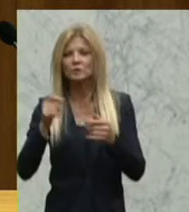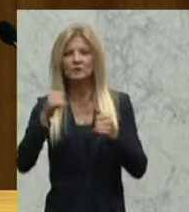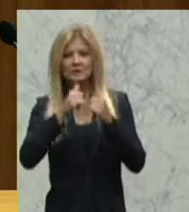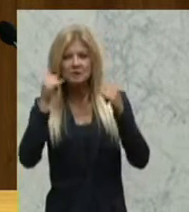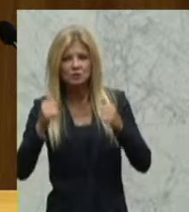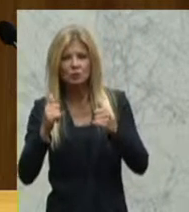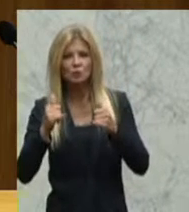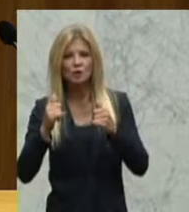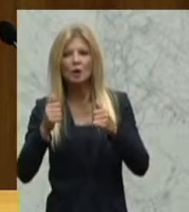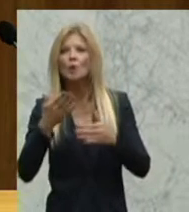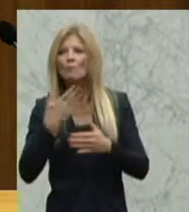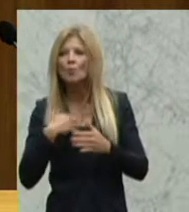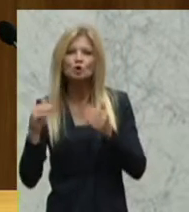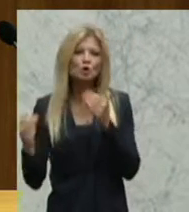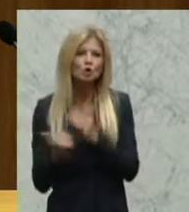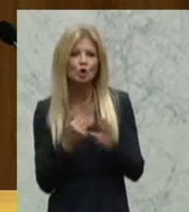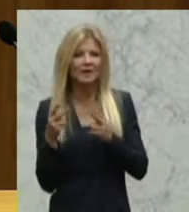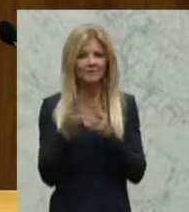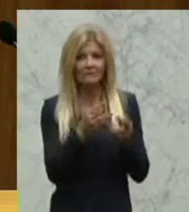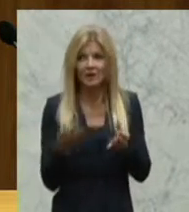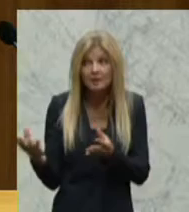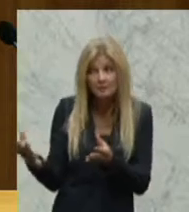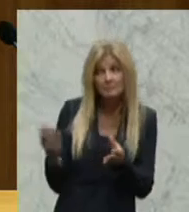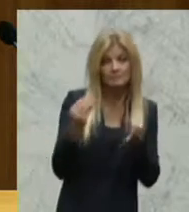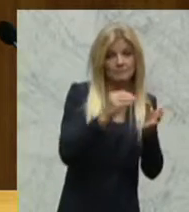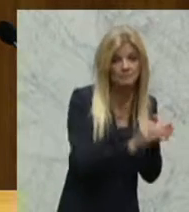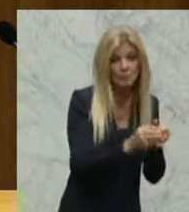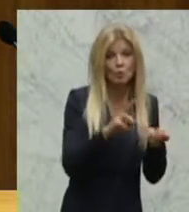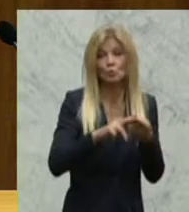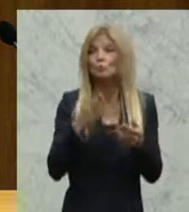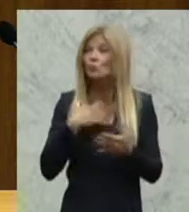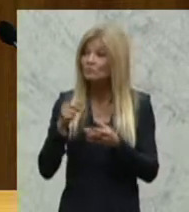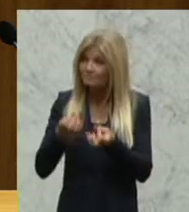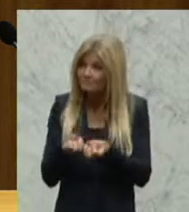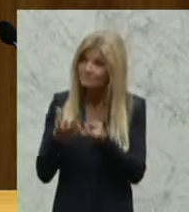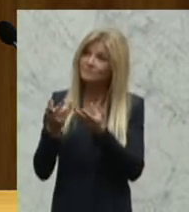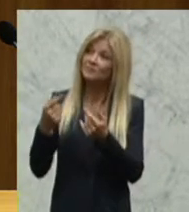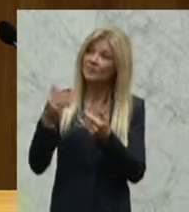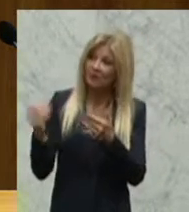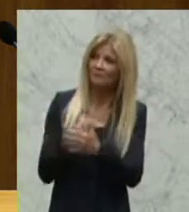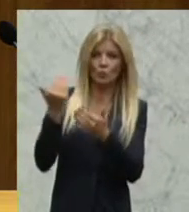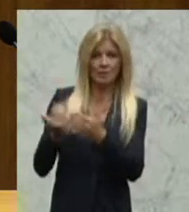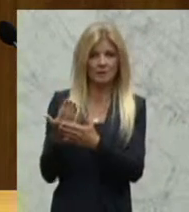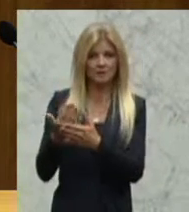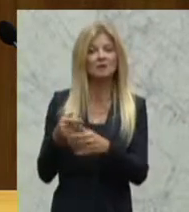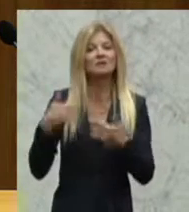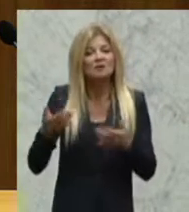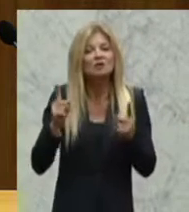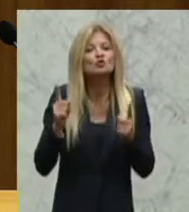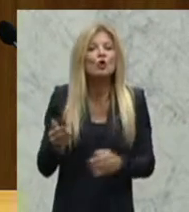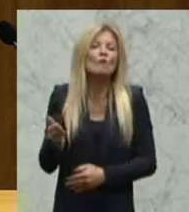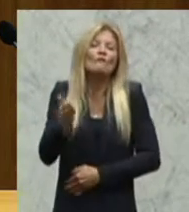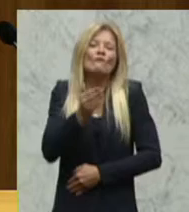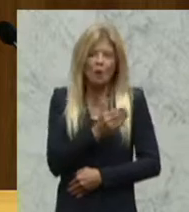wenn man diese mit auf einen neuen Weg nehmen möchte und wenn man mit ihnen Reformen machen möchte, dann sollte man zuallererst Respekt